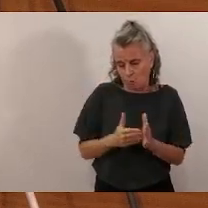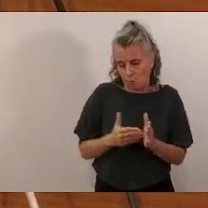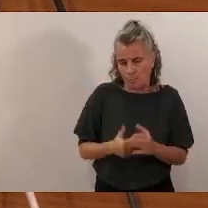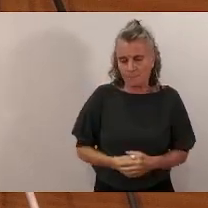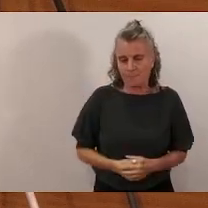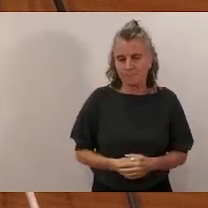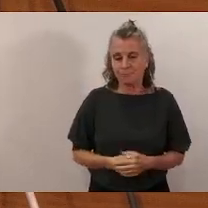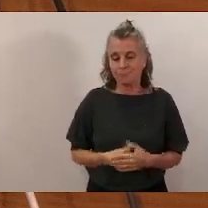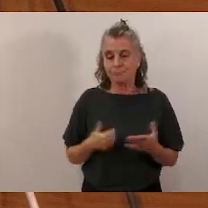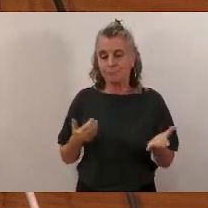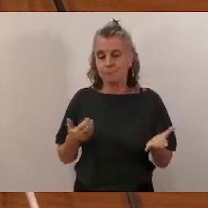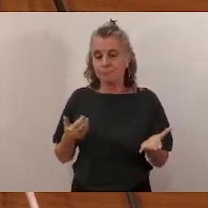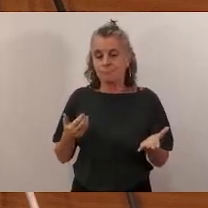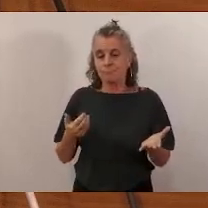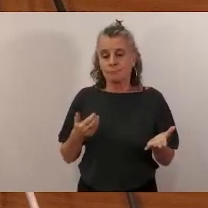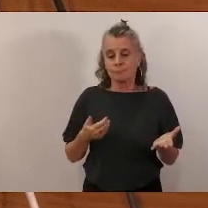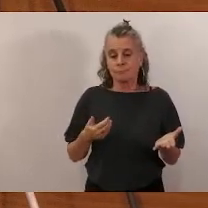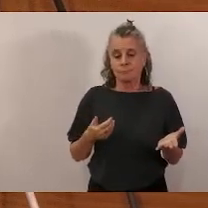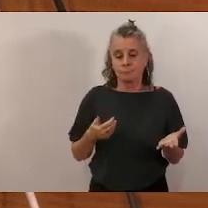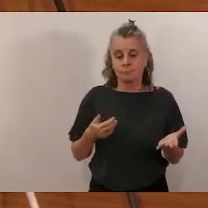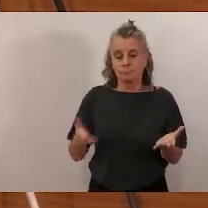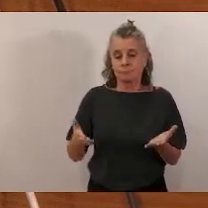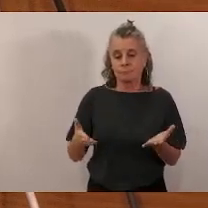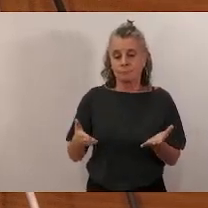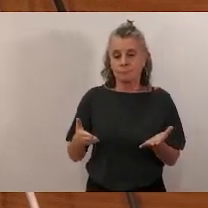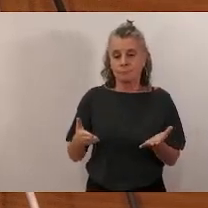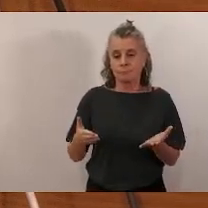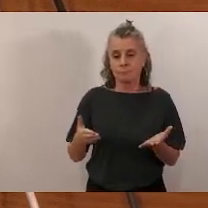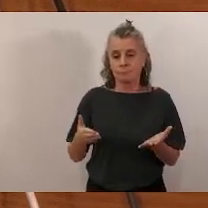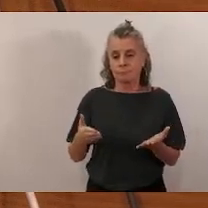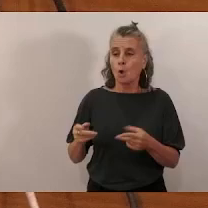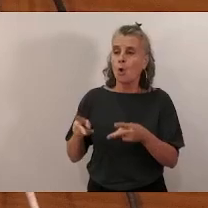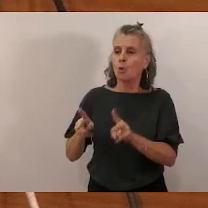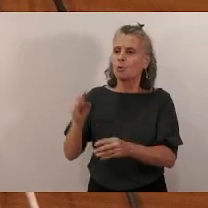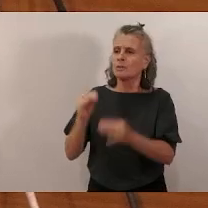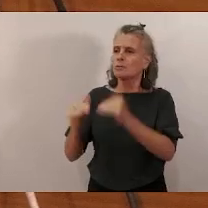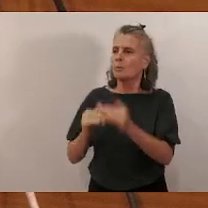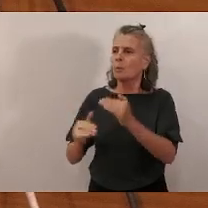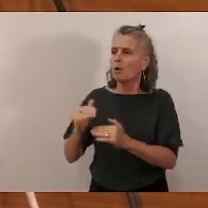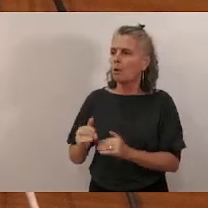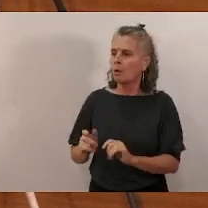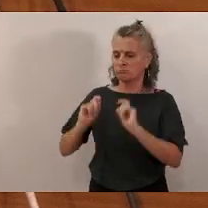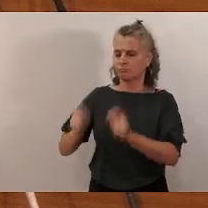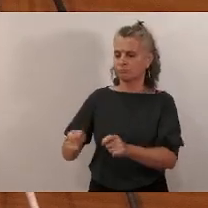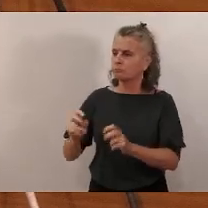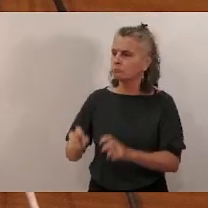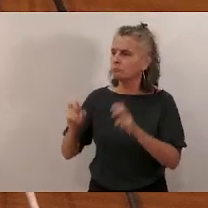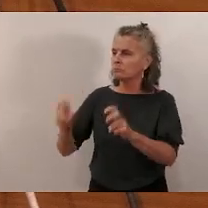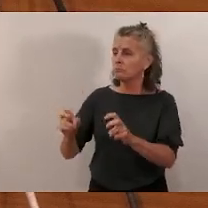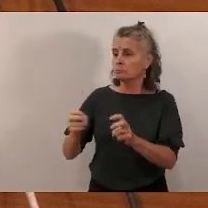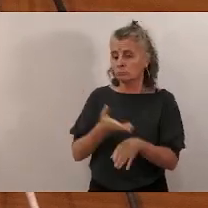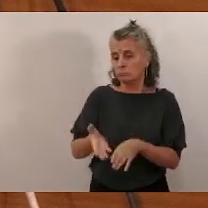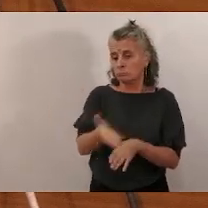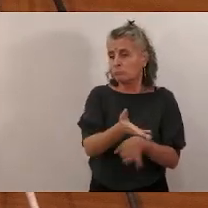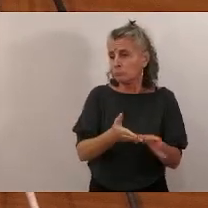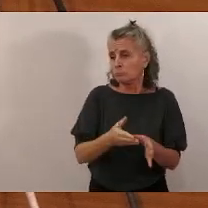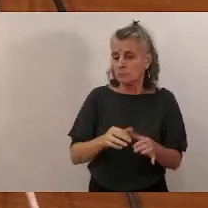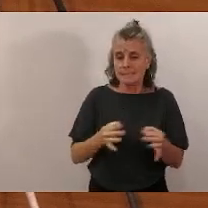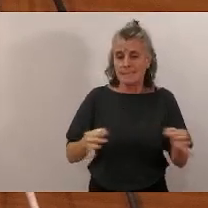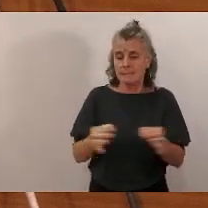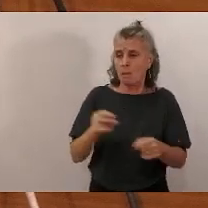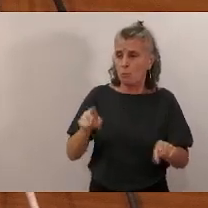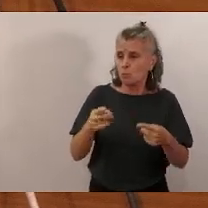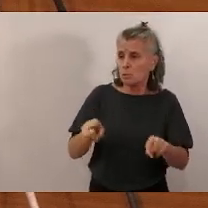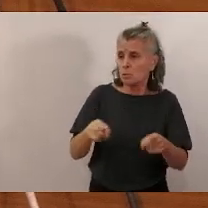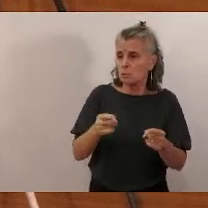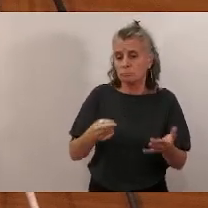l'approbation de l'augmentation de l'affectation à l'autorisation de programme concernant les salles de musique. Dans le secteur, elle